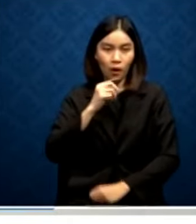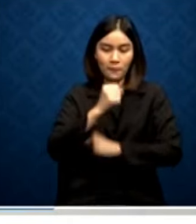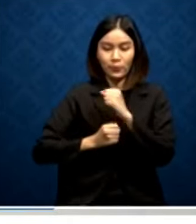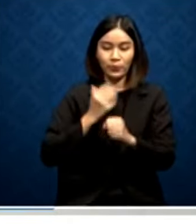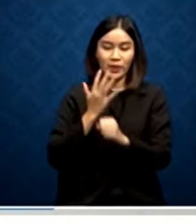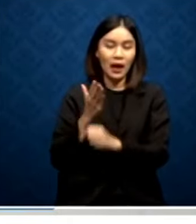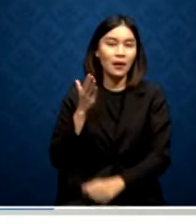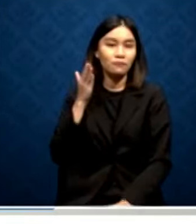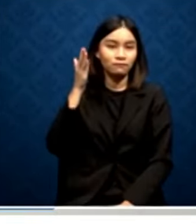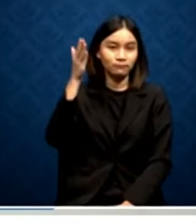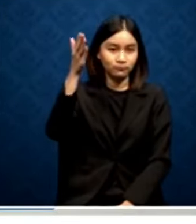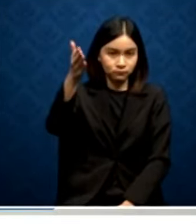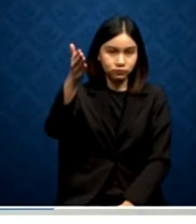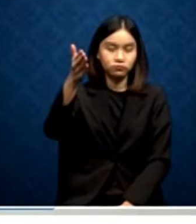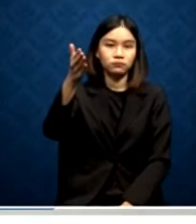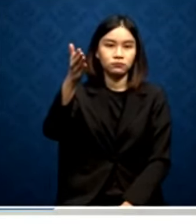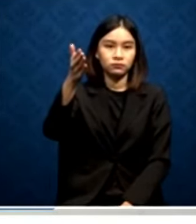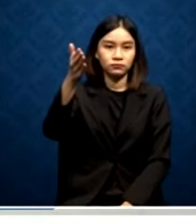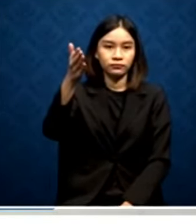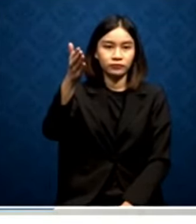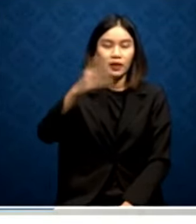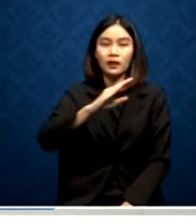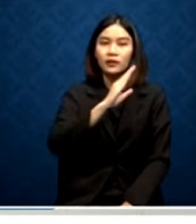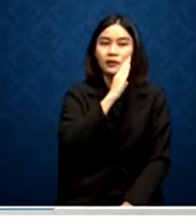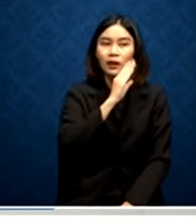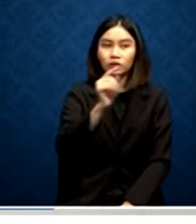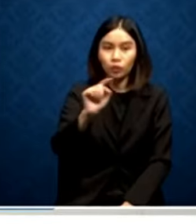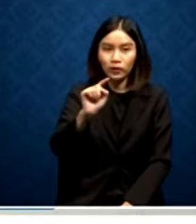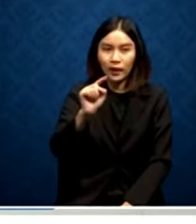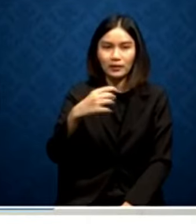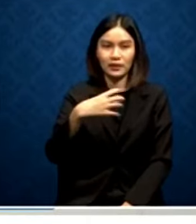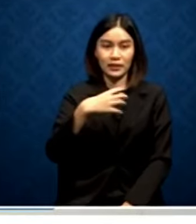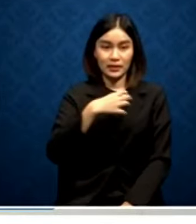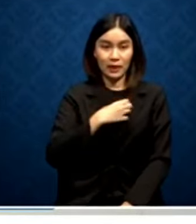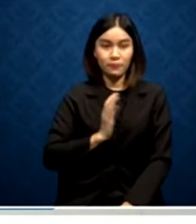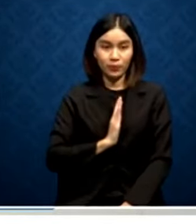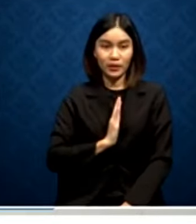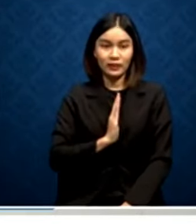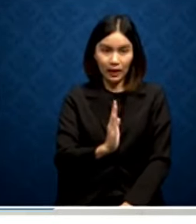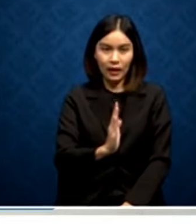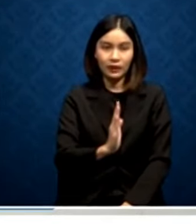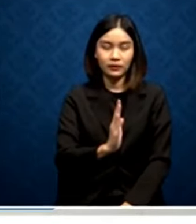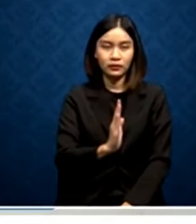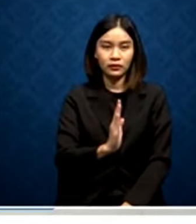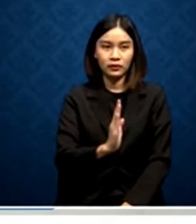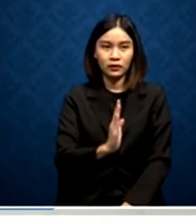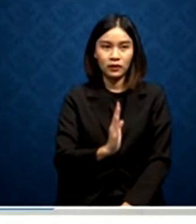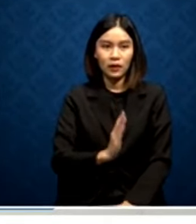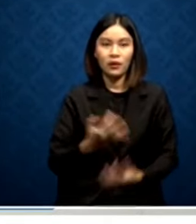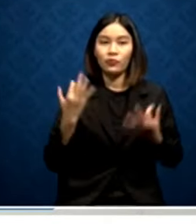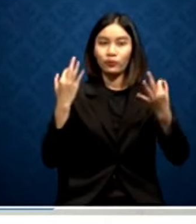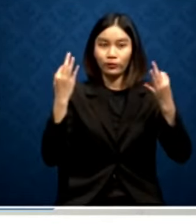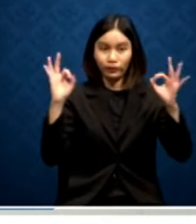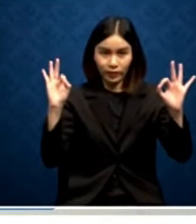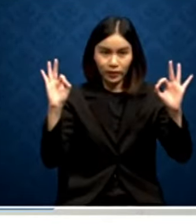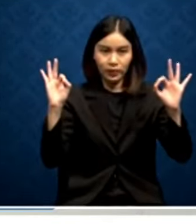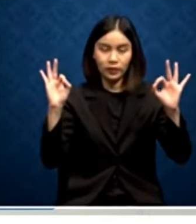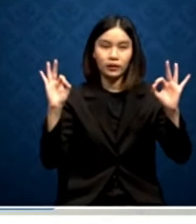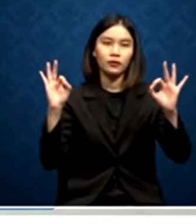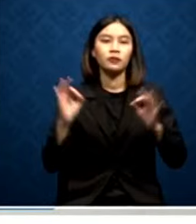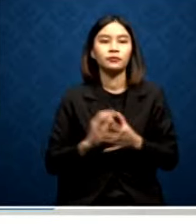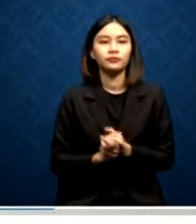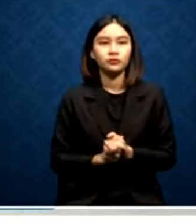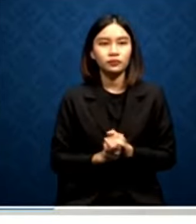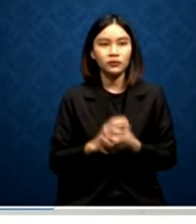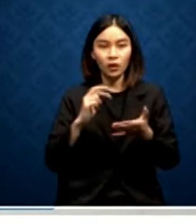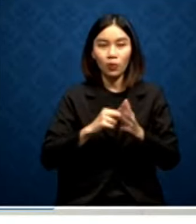ปีต่อจากนี้ถ้าเราเลือกที่จะเป็นกลางเลือกที่จะเป็นอิสระเราก็